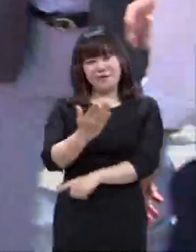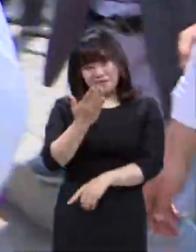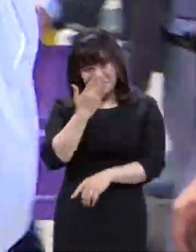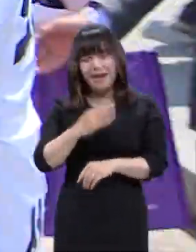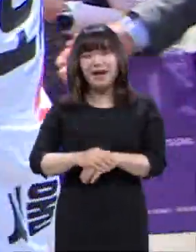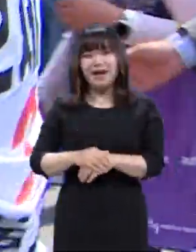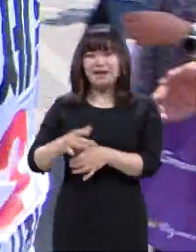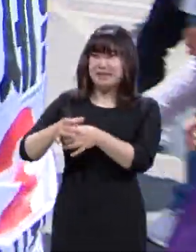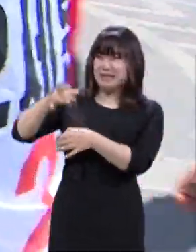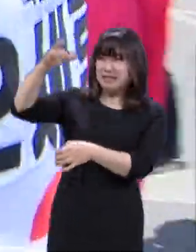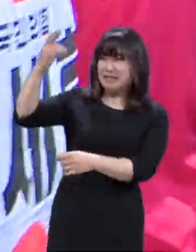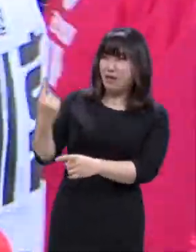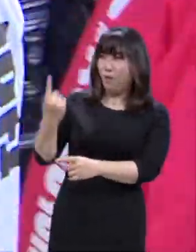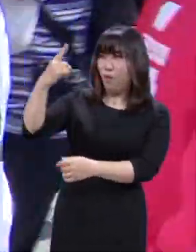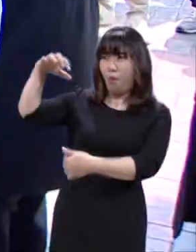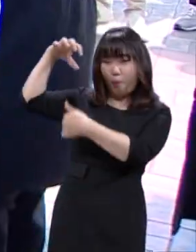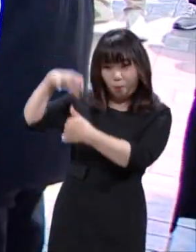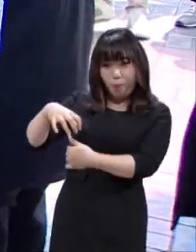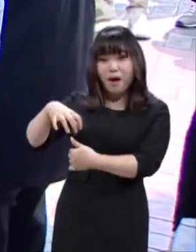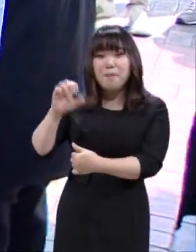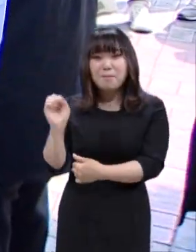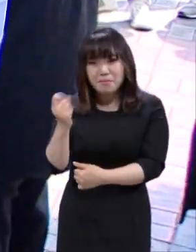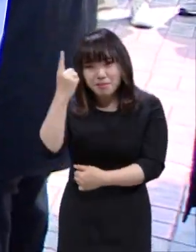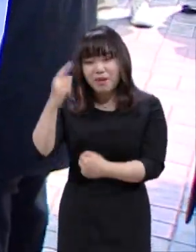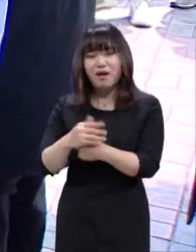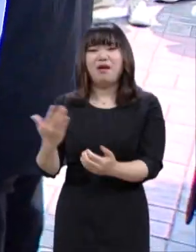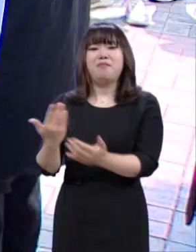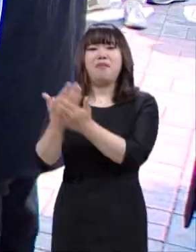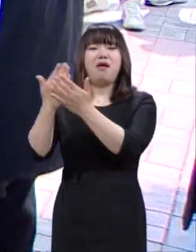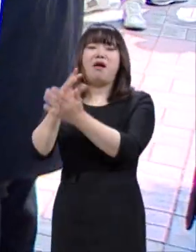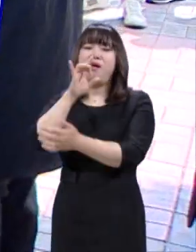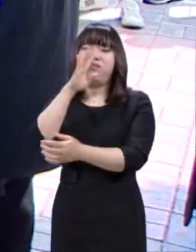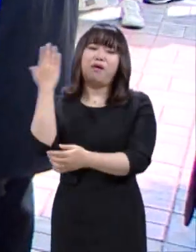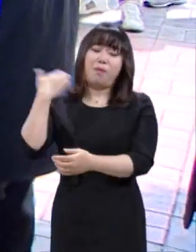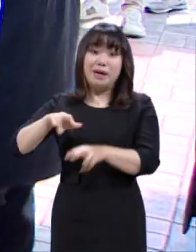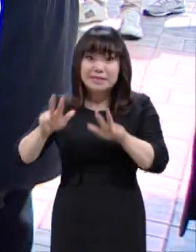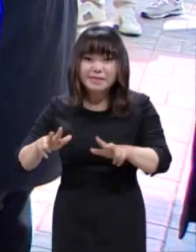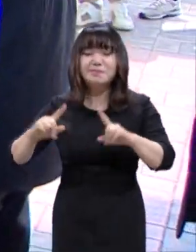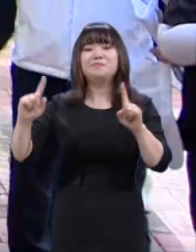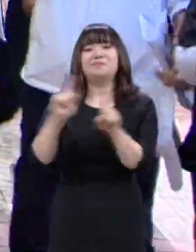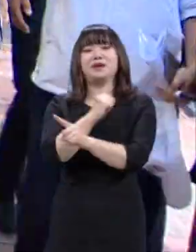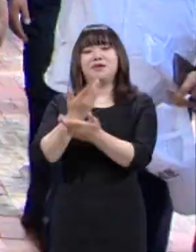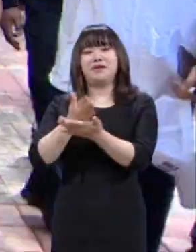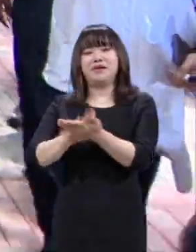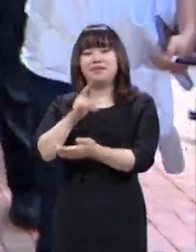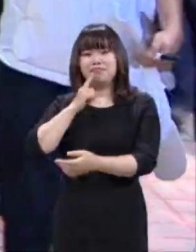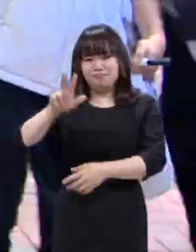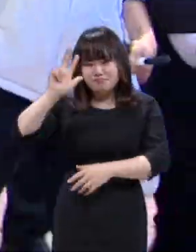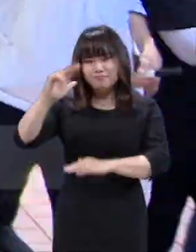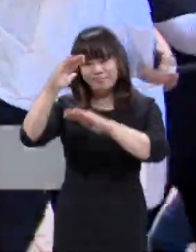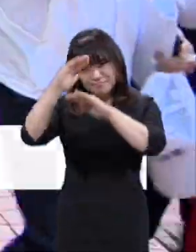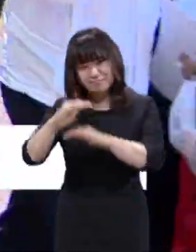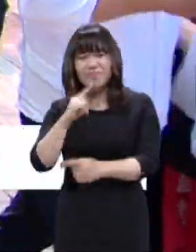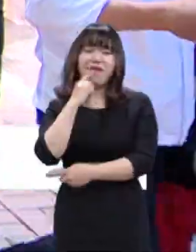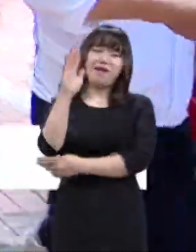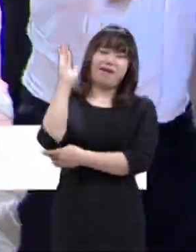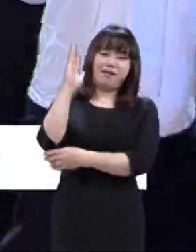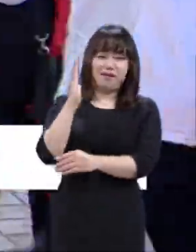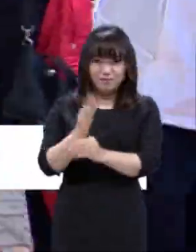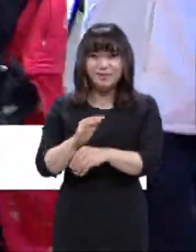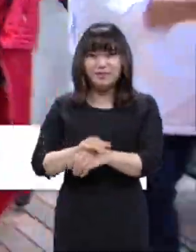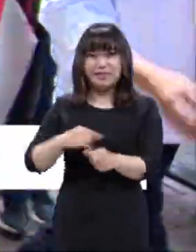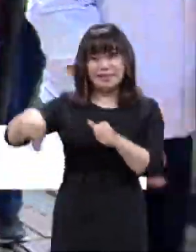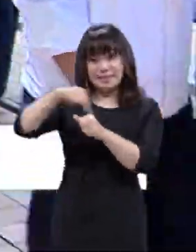높이 제한에 막혀 추진되지 못했던 도시 개발에 힘을 싣겠다는 것. 누구나 살고 싶은 쾌적한